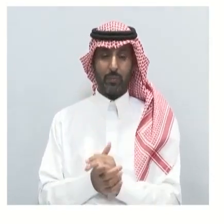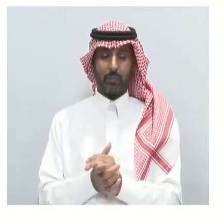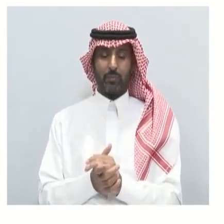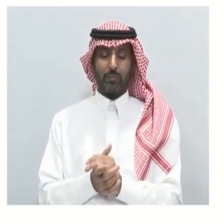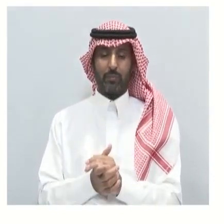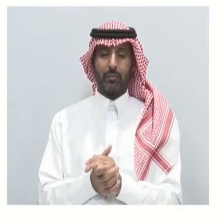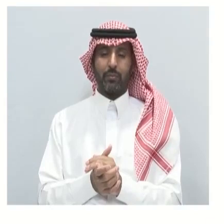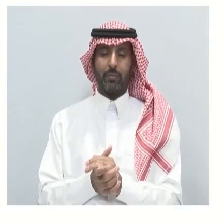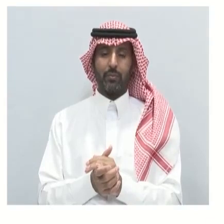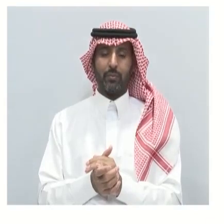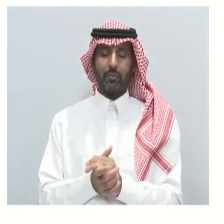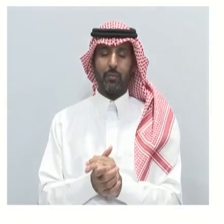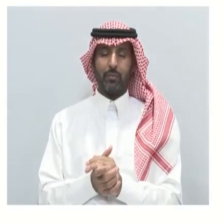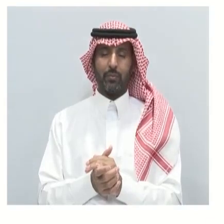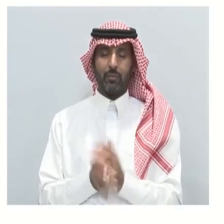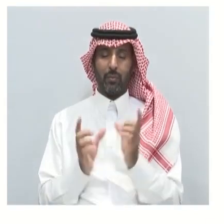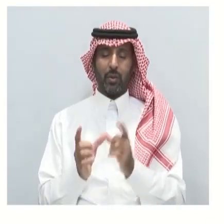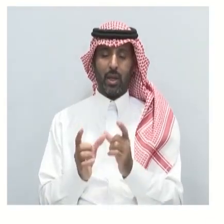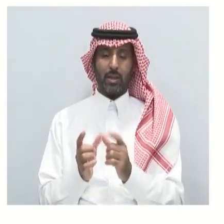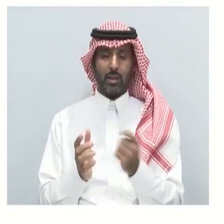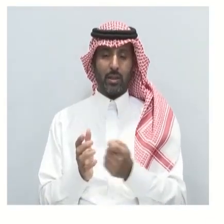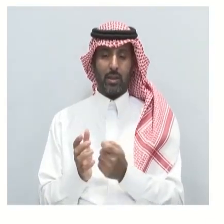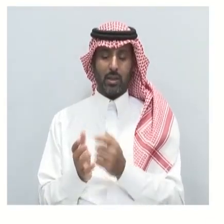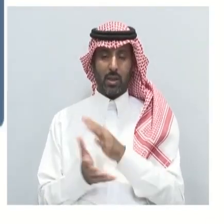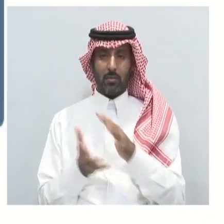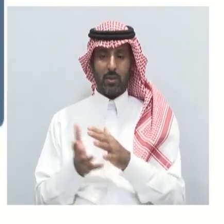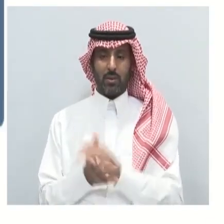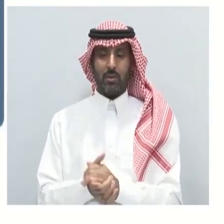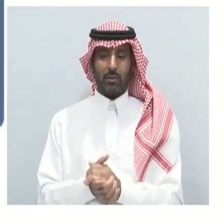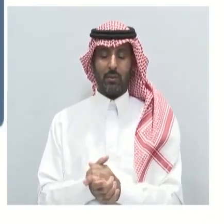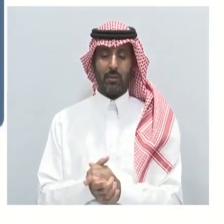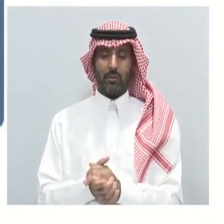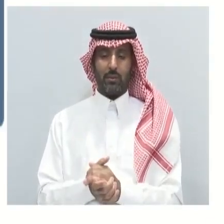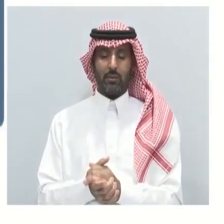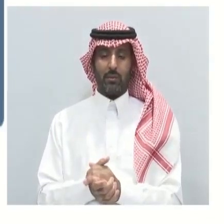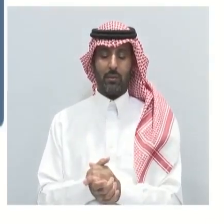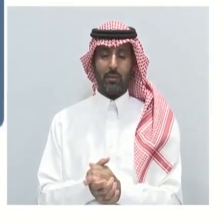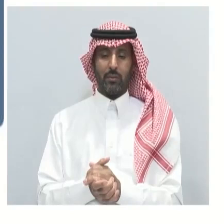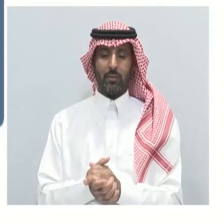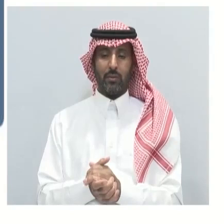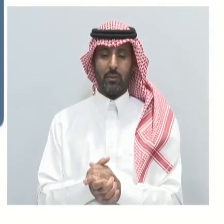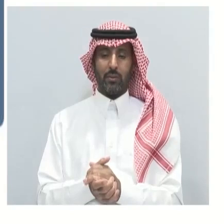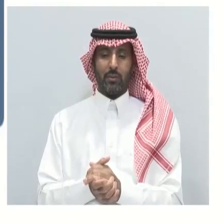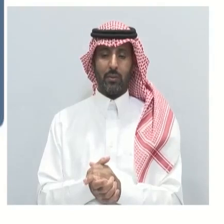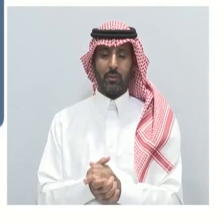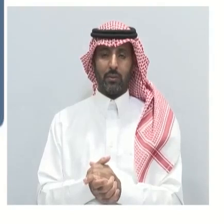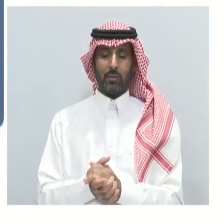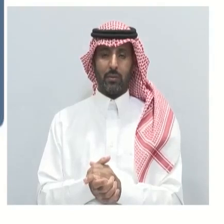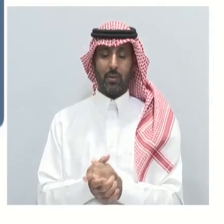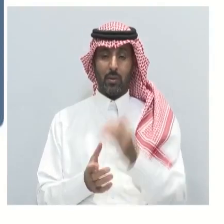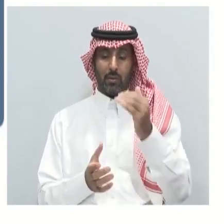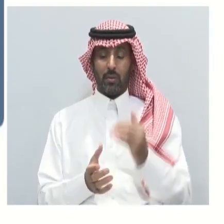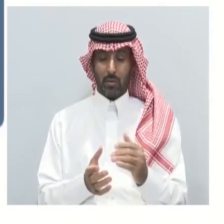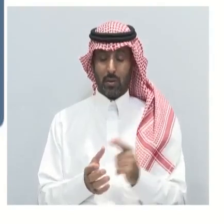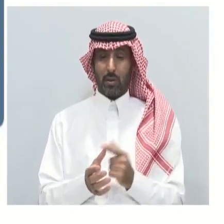البحث العلمي يتكون من التحديد وصياغه مشكلت البحث تطرقنا واستشهد لكم